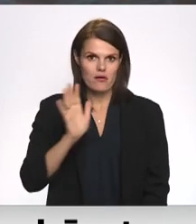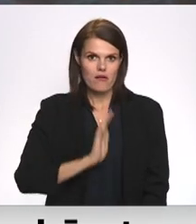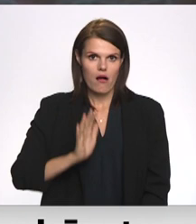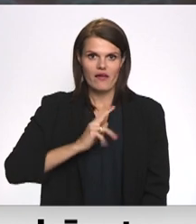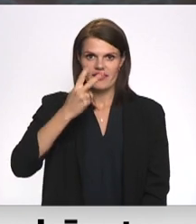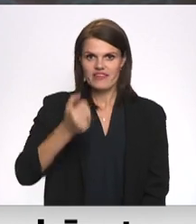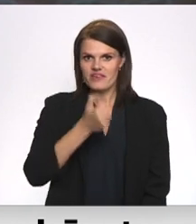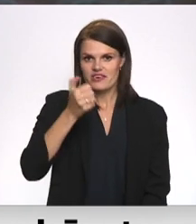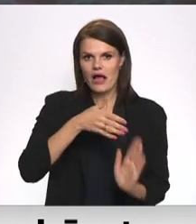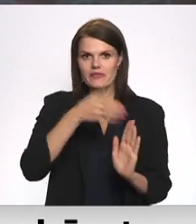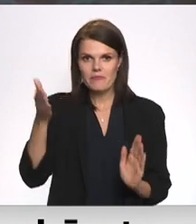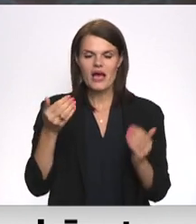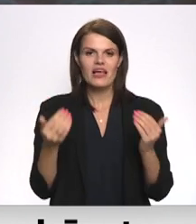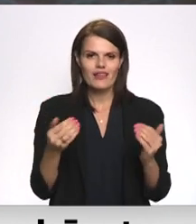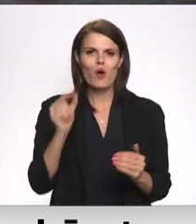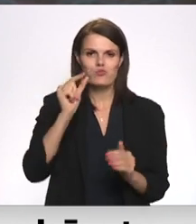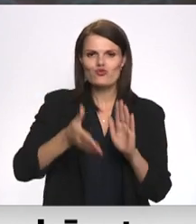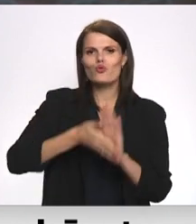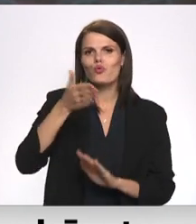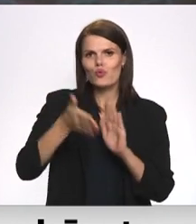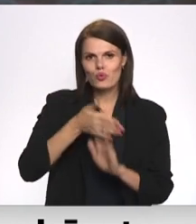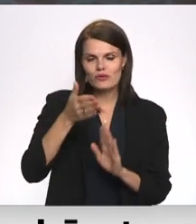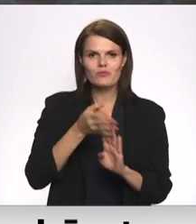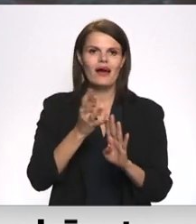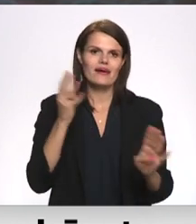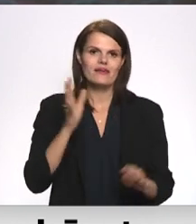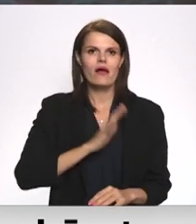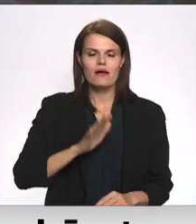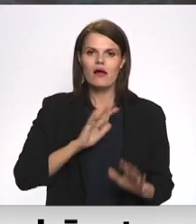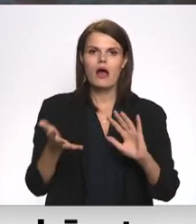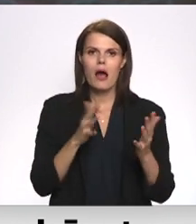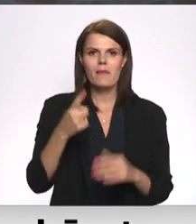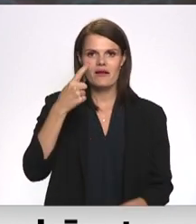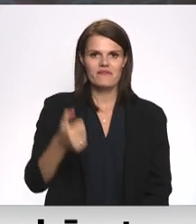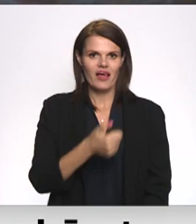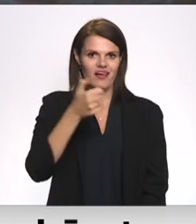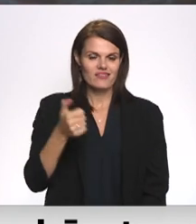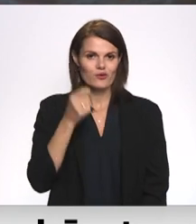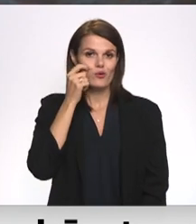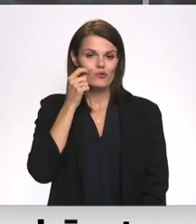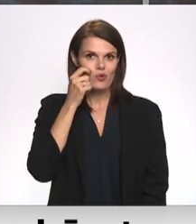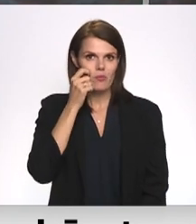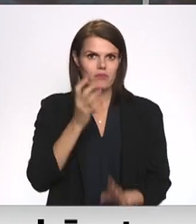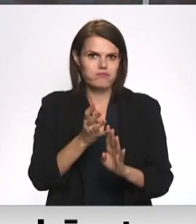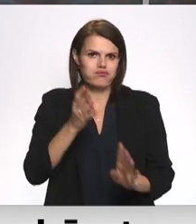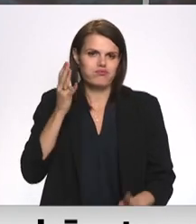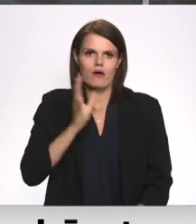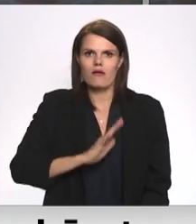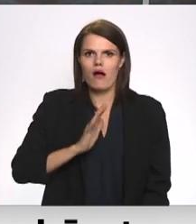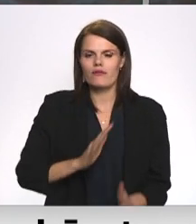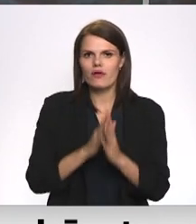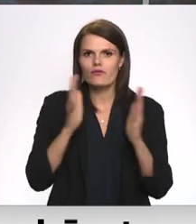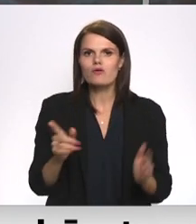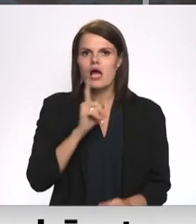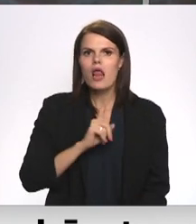nekā 2 gadi. Tagad situācija nedaudz uzlabojusies un rindā jāgaida aptuveni gads. Zobārsta pakalpojums gaida iespaidīgs skaits Liepājas